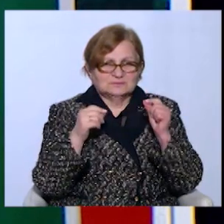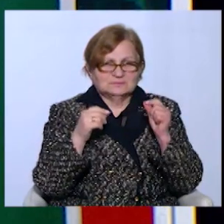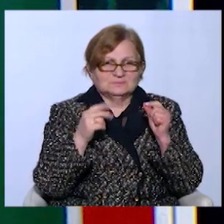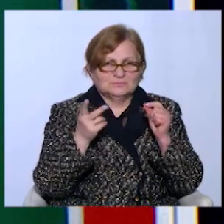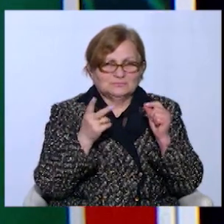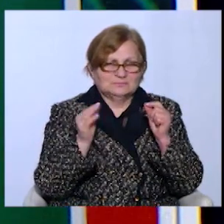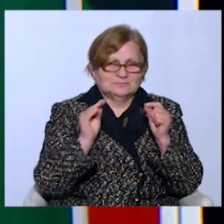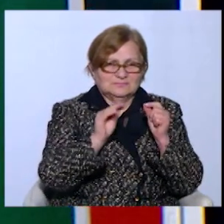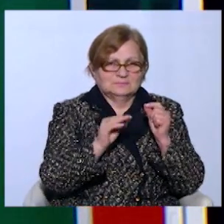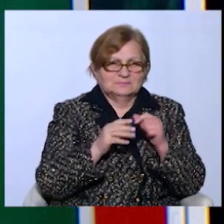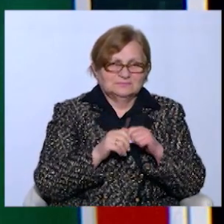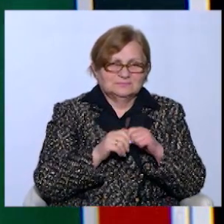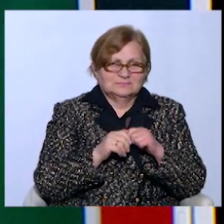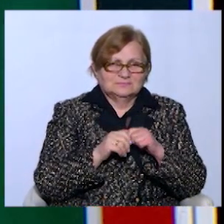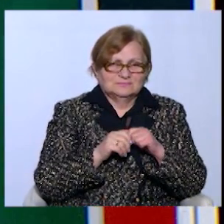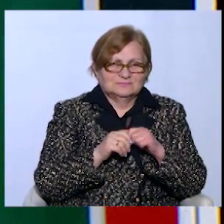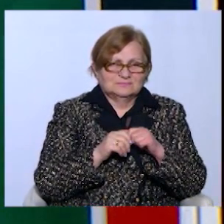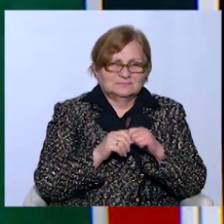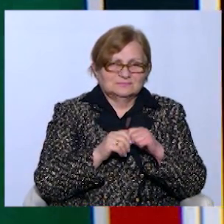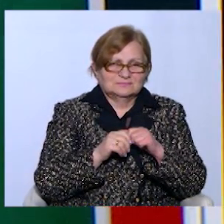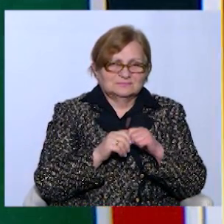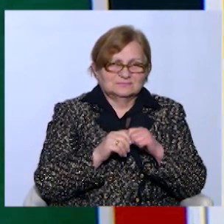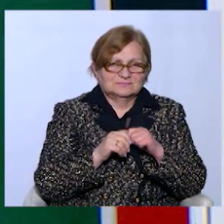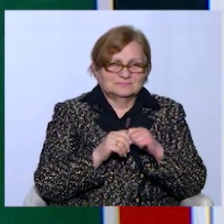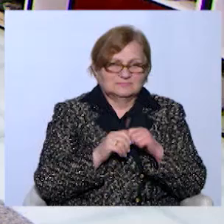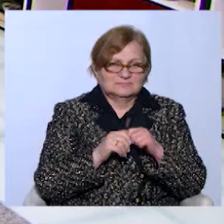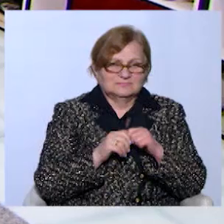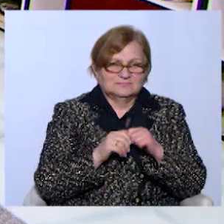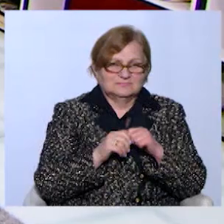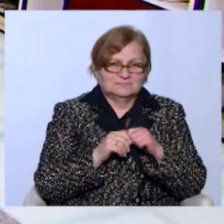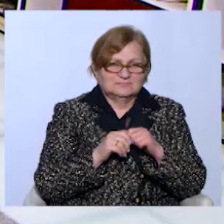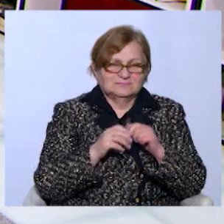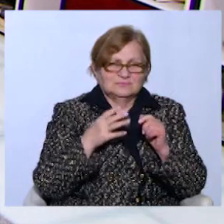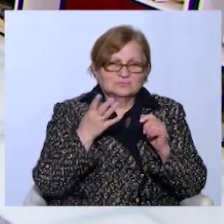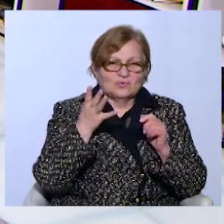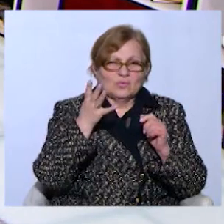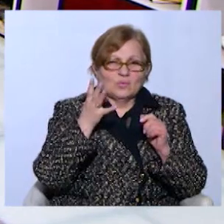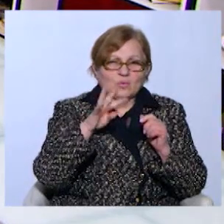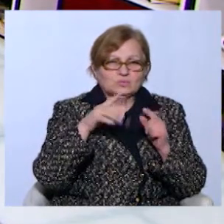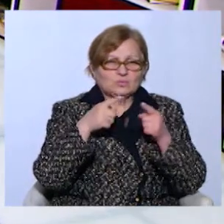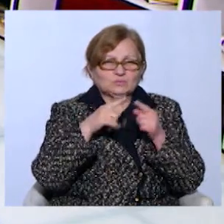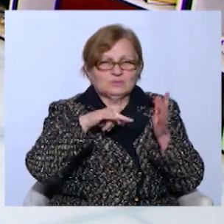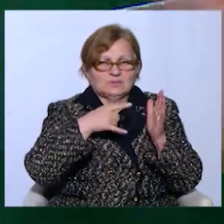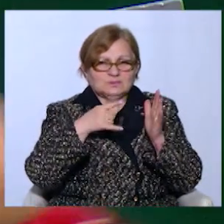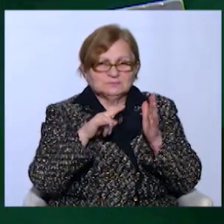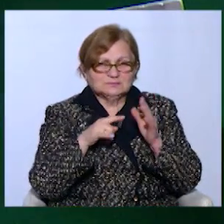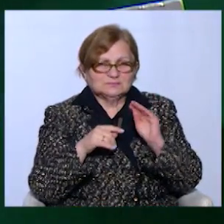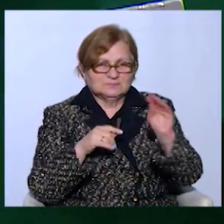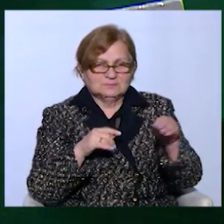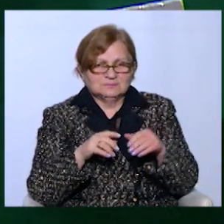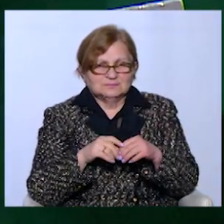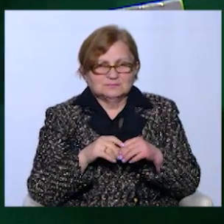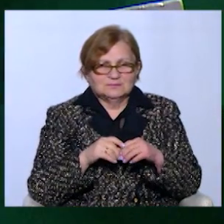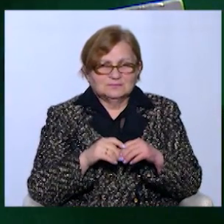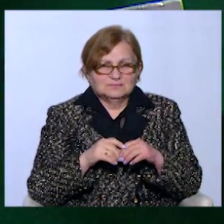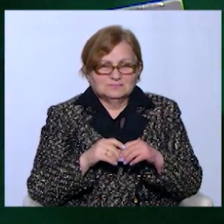დამჭირდება, შვენიერი. აი ეს ჩვენი ოთხკუთხედი აი აქ იყოს.